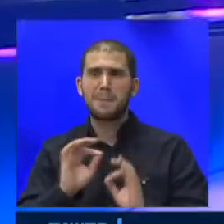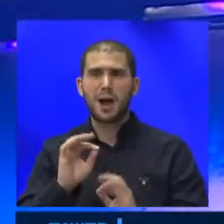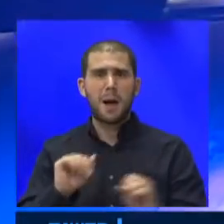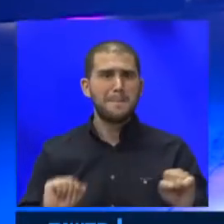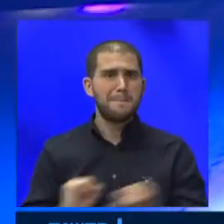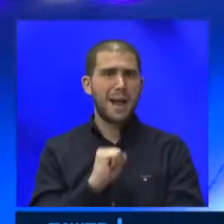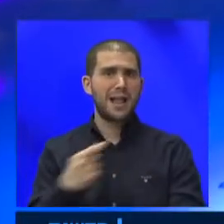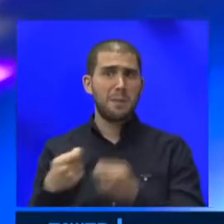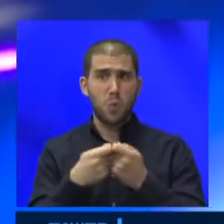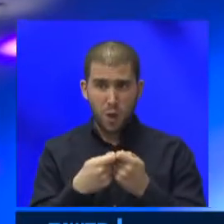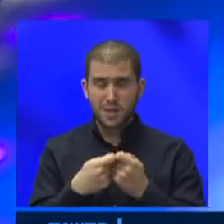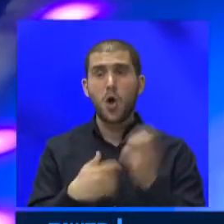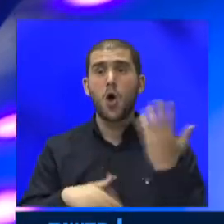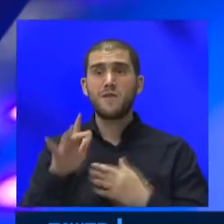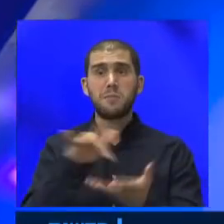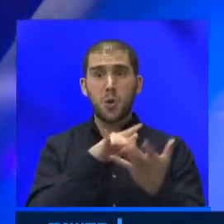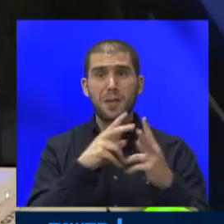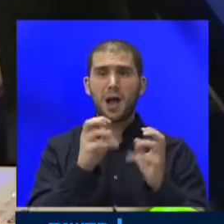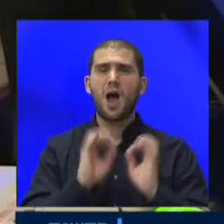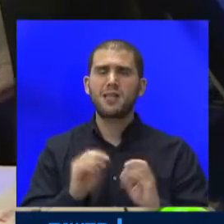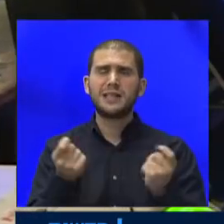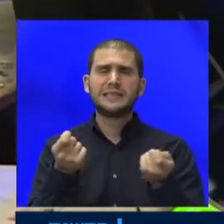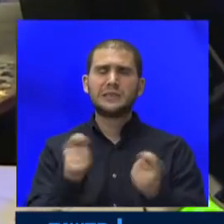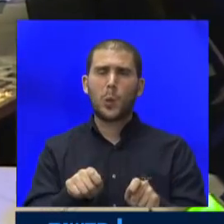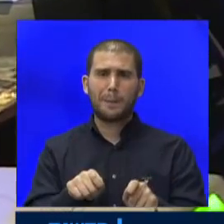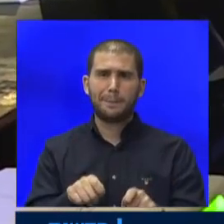ומרבית המקומות בעיר עדיין נותרו סגורים.